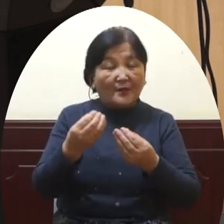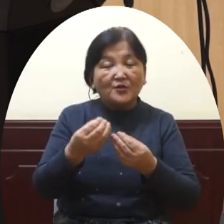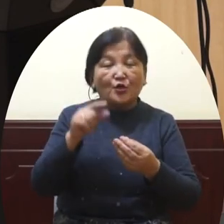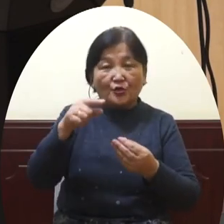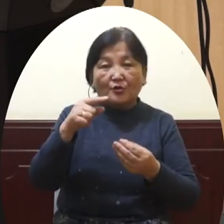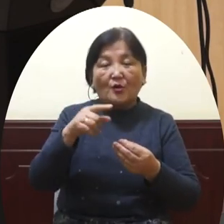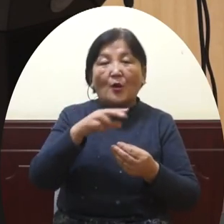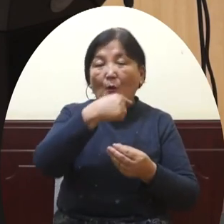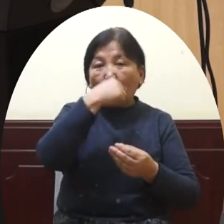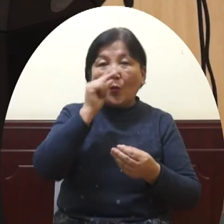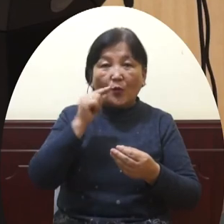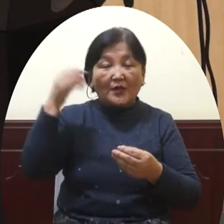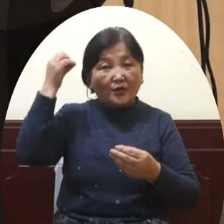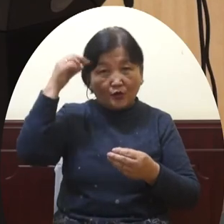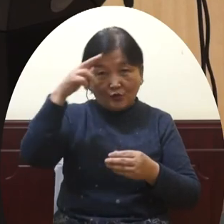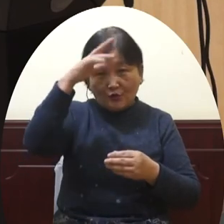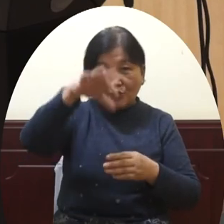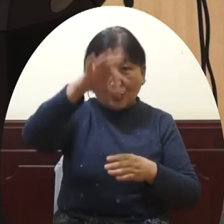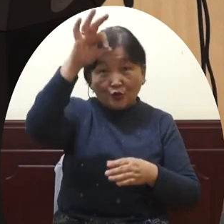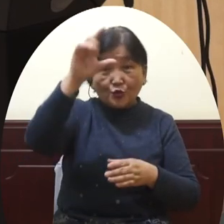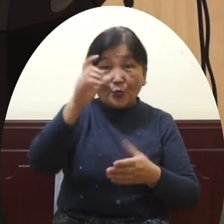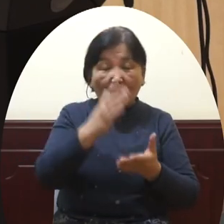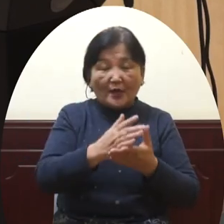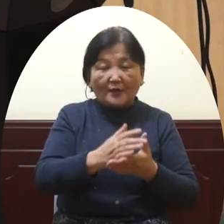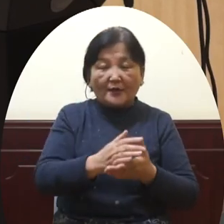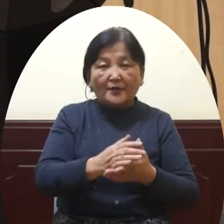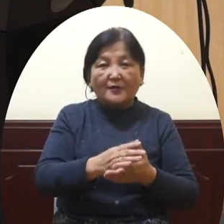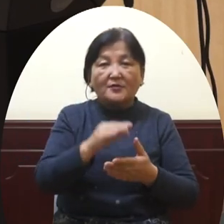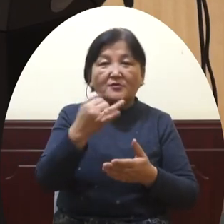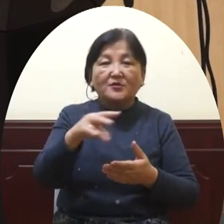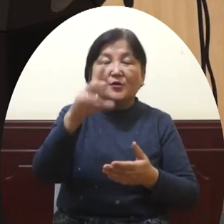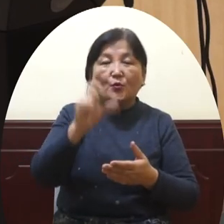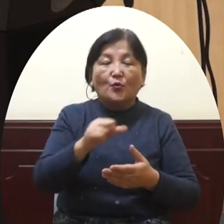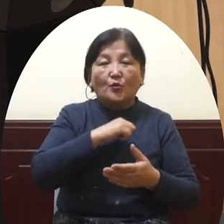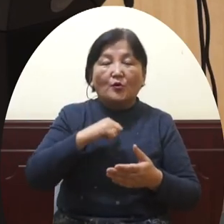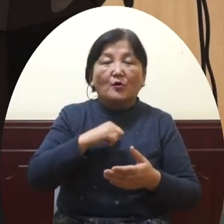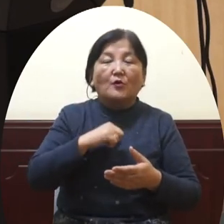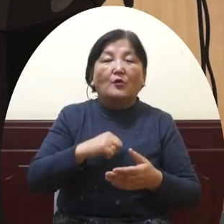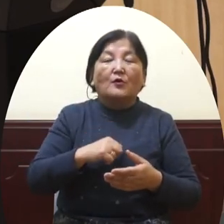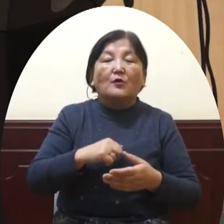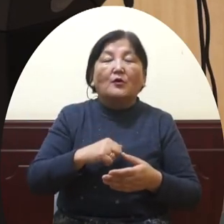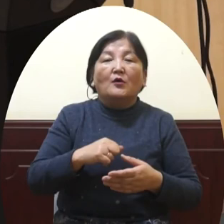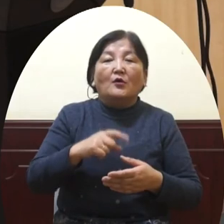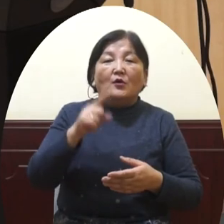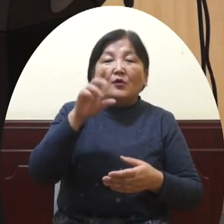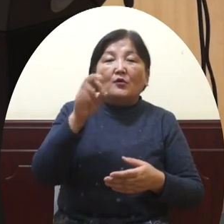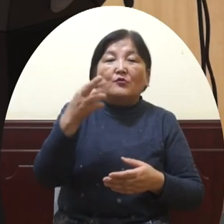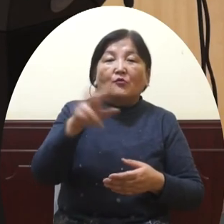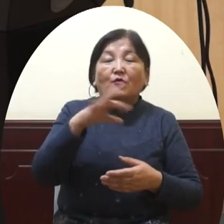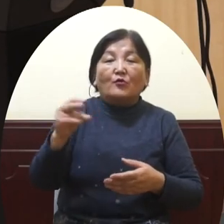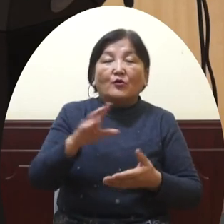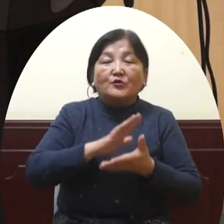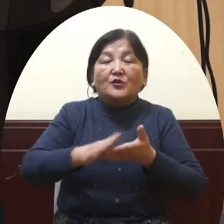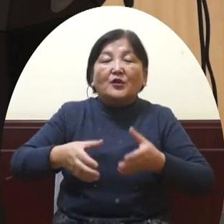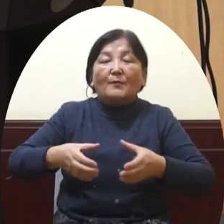Яг ихэндээ бол ингээд жирийн иргэн тий айгүй гоё хөдөлгөөн байгууллаа айгүй гоё ингээд нам болоод сонгуульд өрсөлдөөл ялчлаа. Тэгсэн